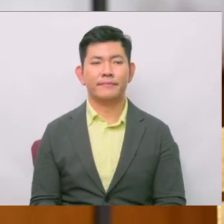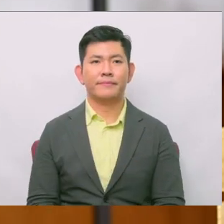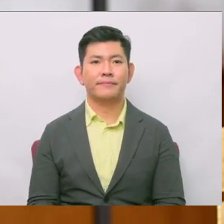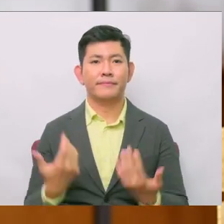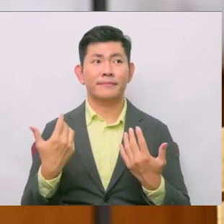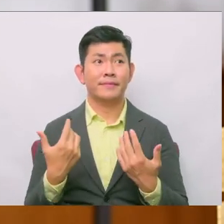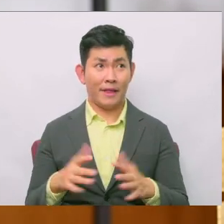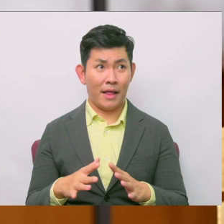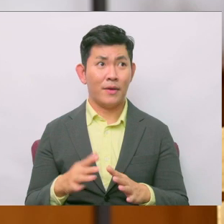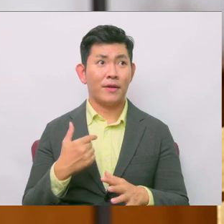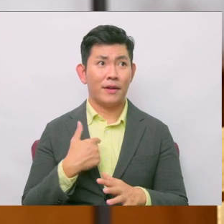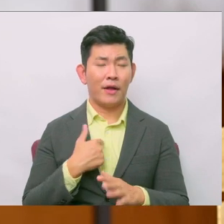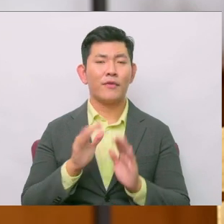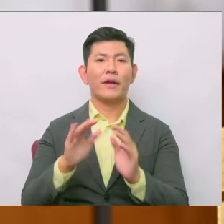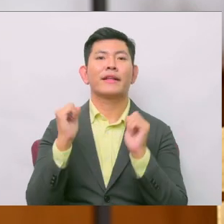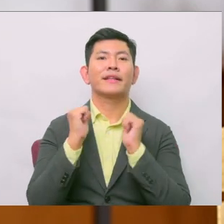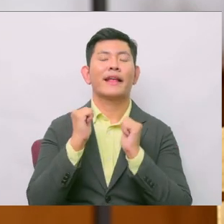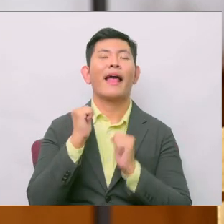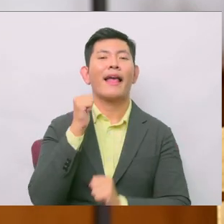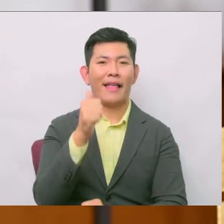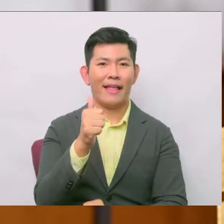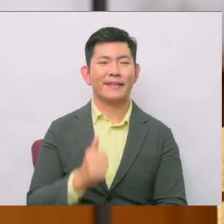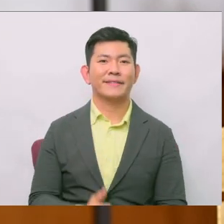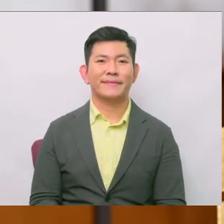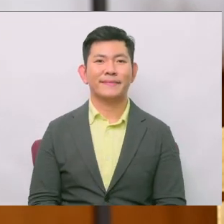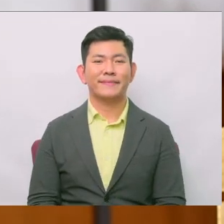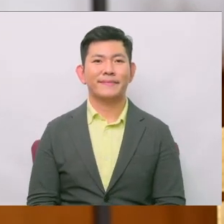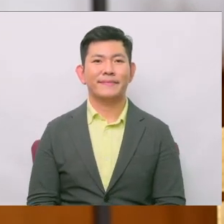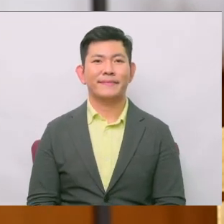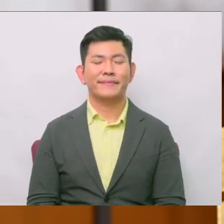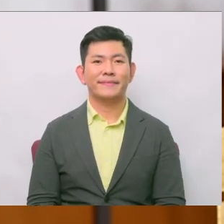ามารถที่จะใส่ช่องฟีดครั้งต่อไปได้ด้วยใช่ไหมคะค่ะ